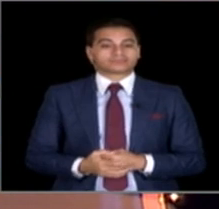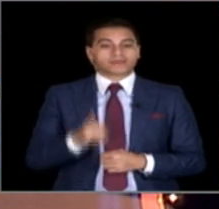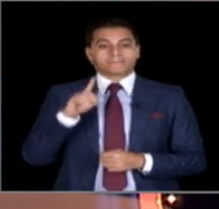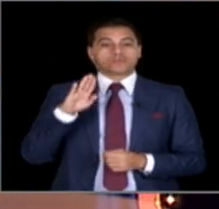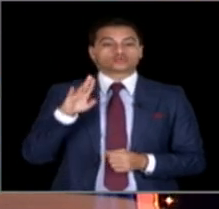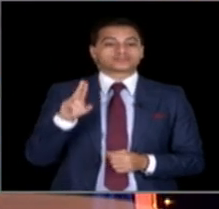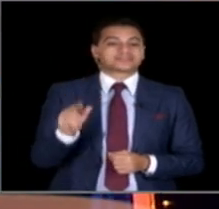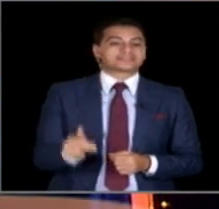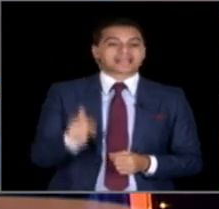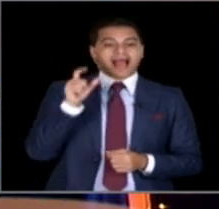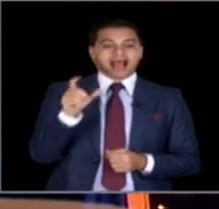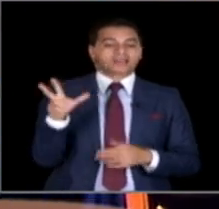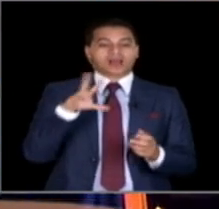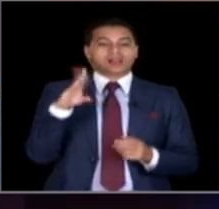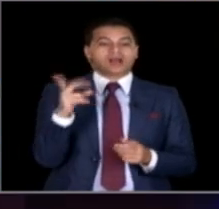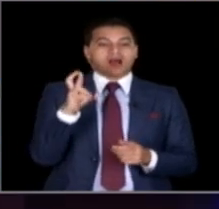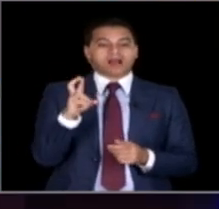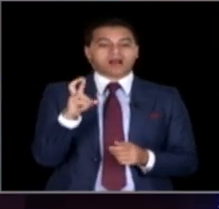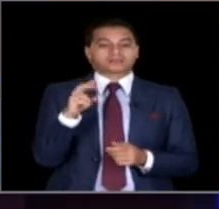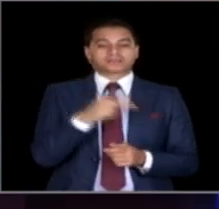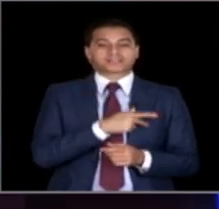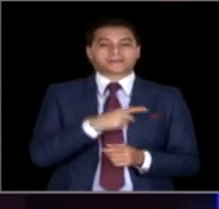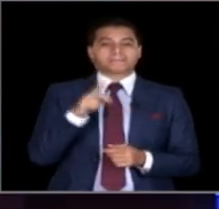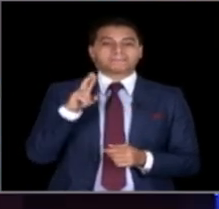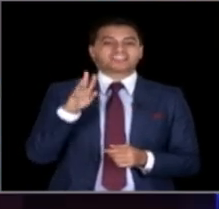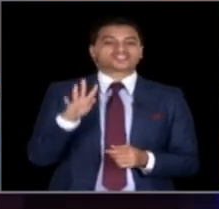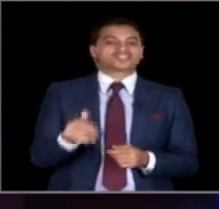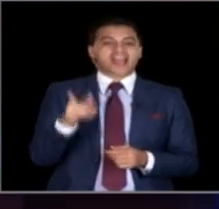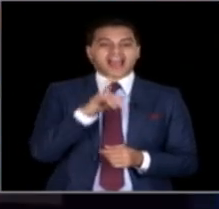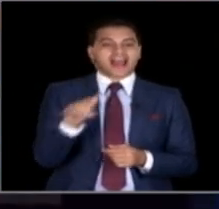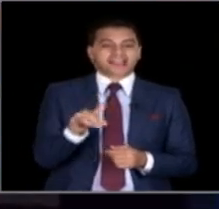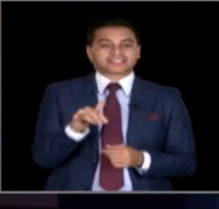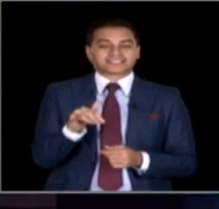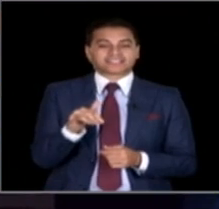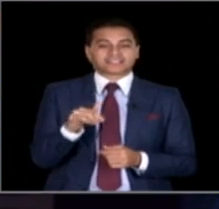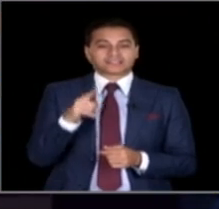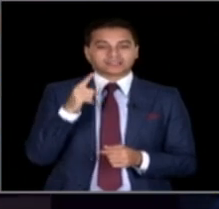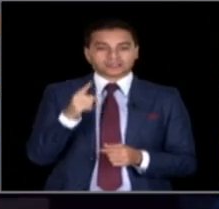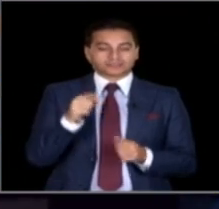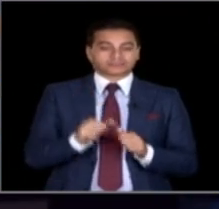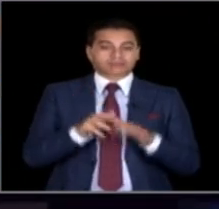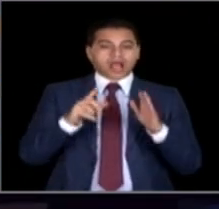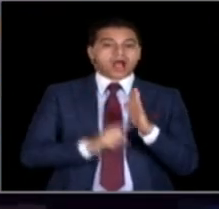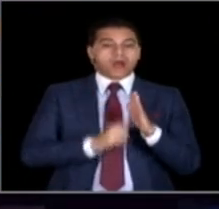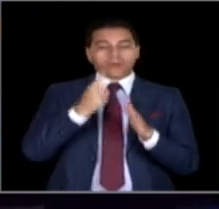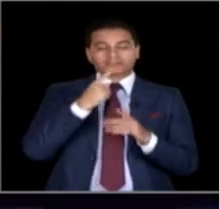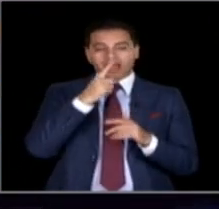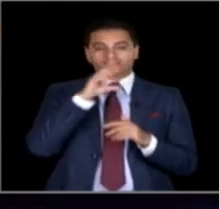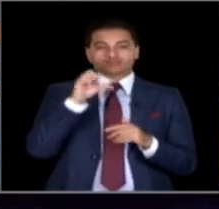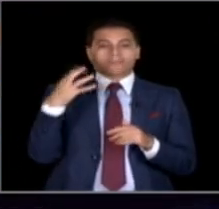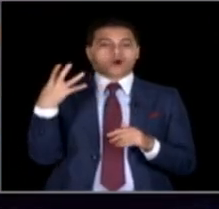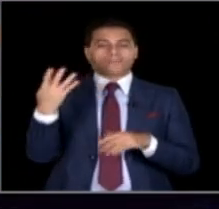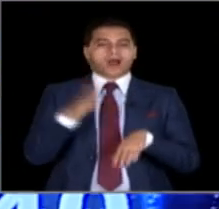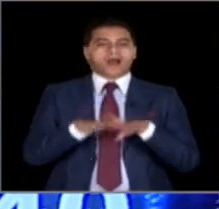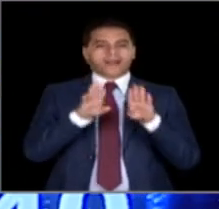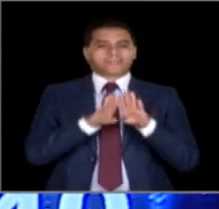بستان الكرز، باتشاري أورتشارد. أول عرض لها كان سنة 1904 على مسرح